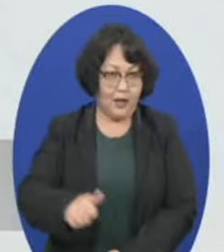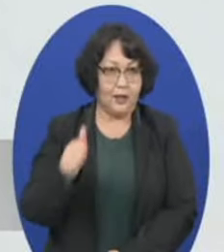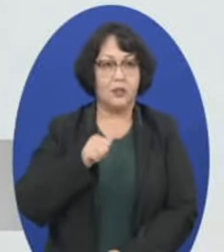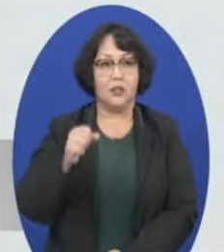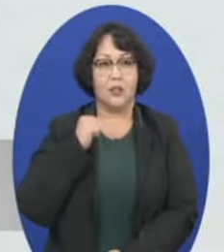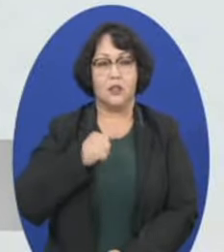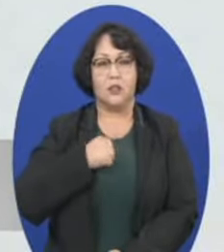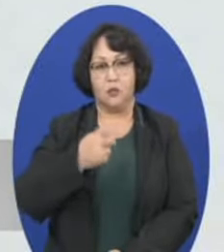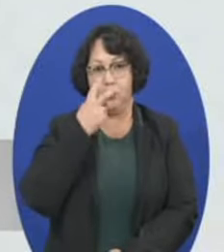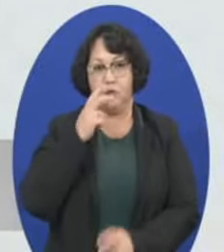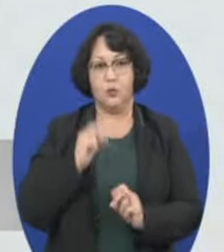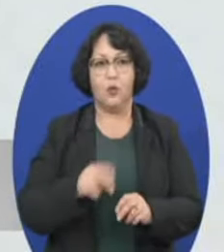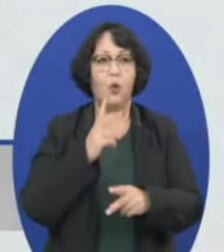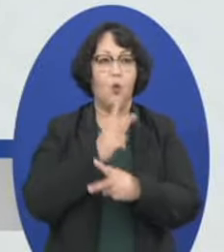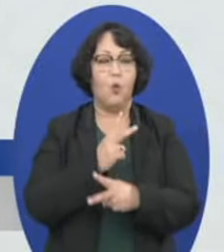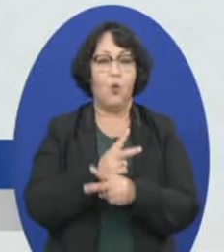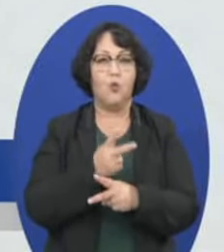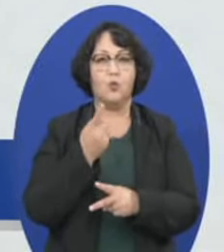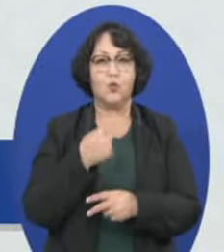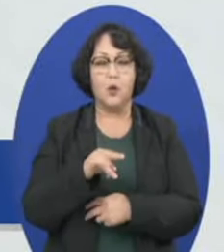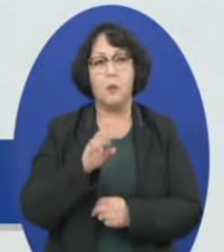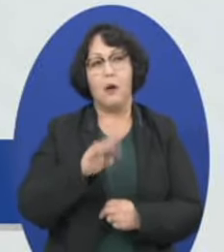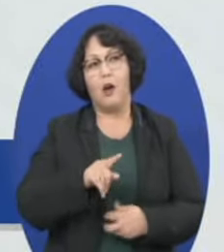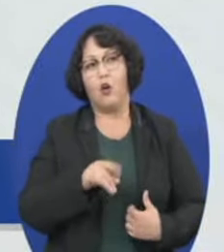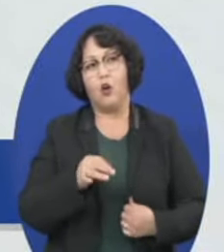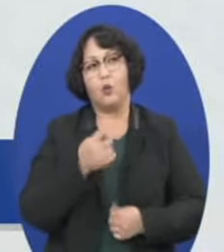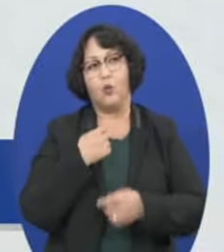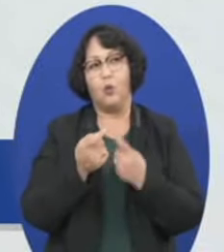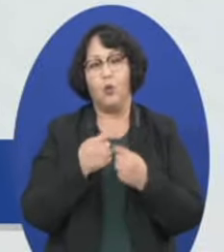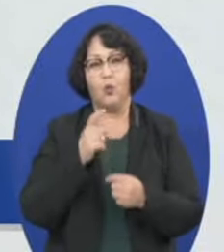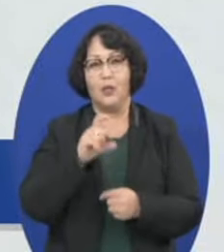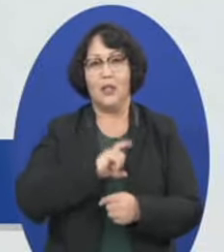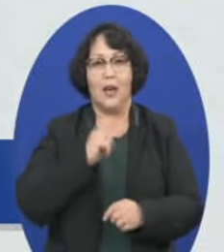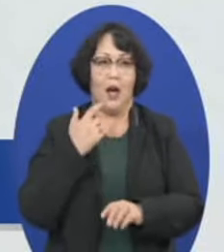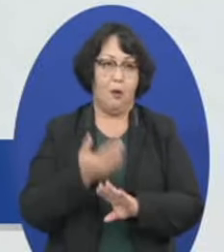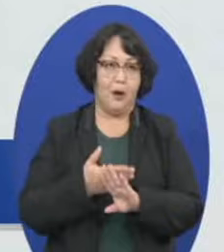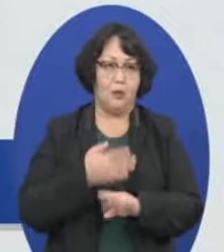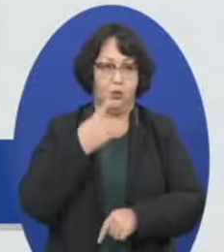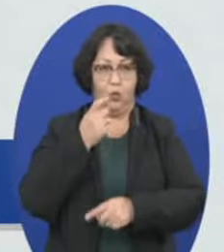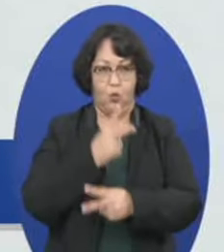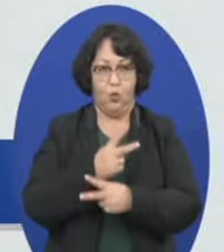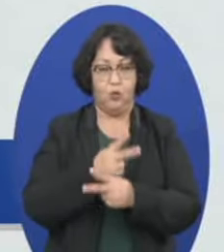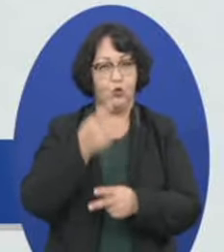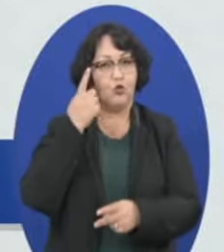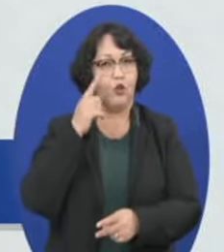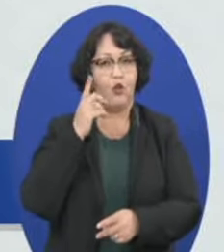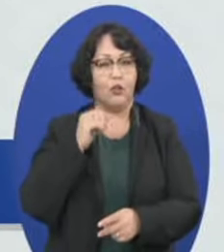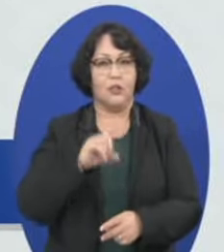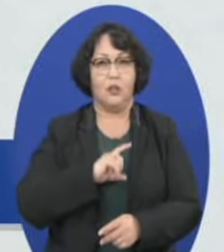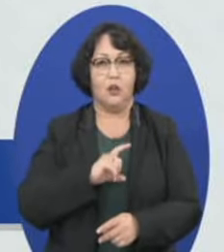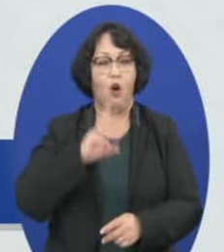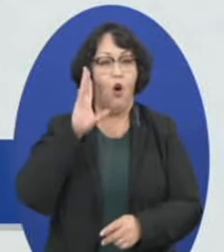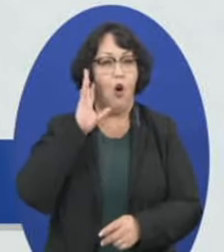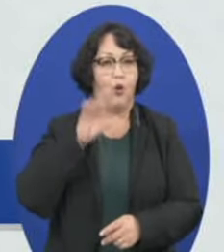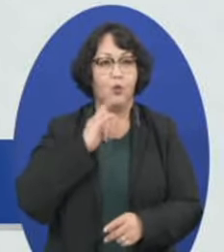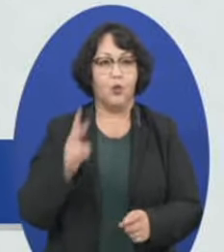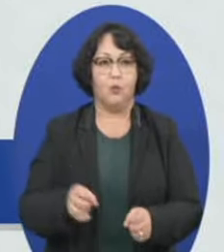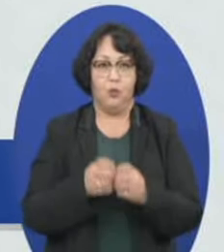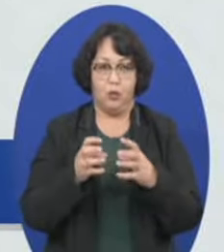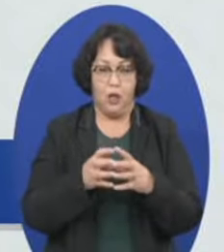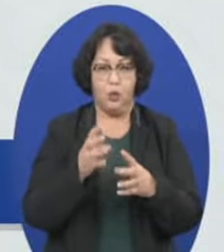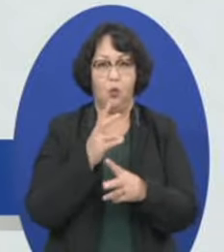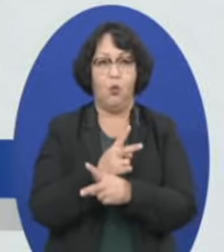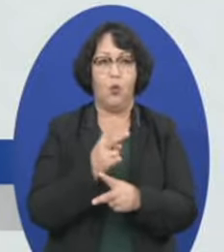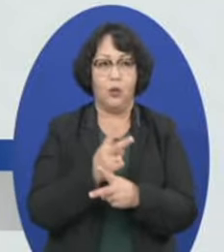гэж одоо хэлж болно. Хууль зүйн байнгын хорооны хаврын ээлжийн чуулганы хугацаанд хүний эрх хамгаалагчийн тухай хууль, за зохиогчийн эрх, патент, оюуны